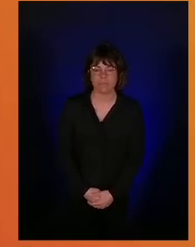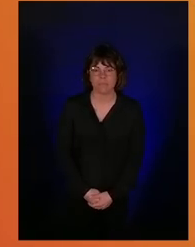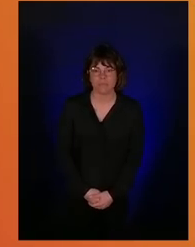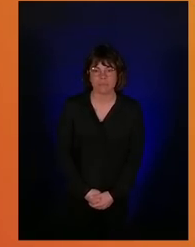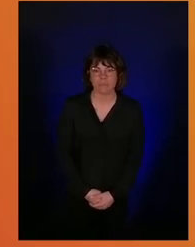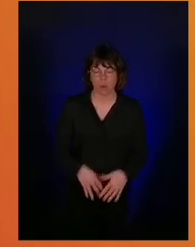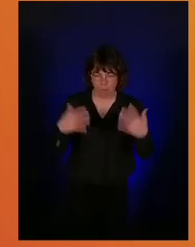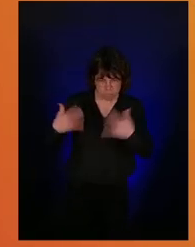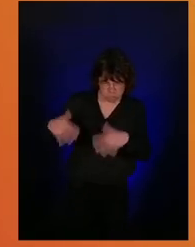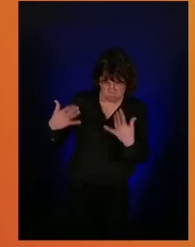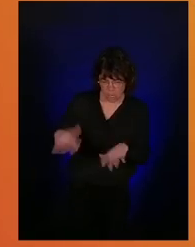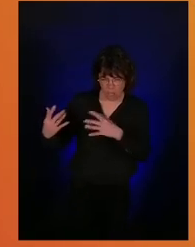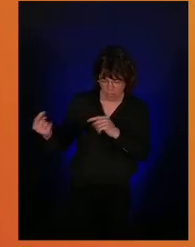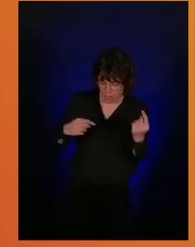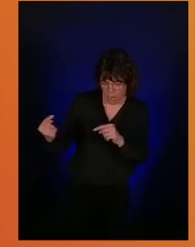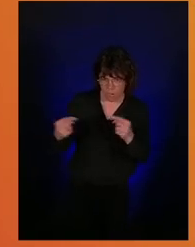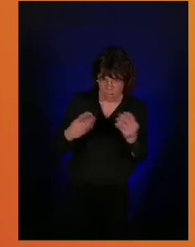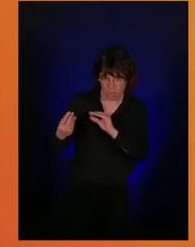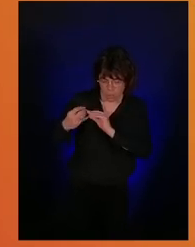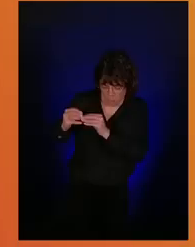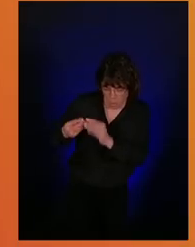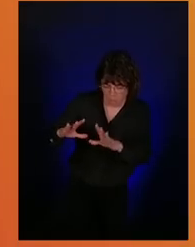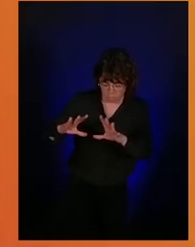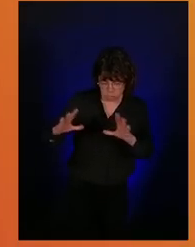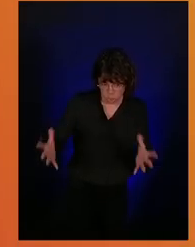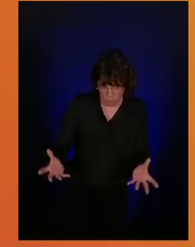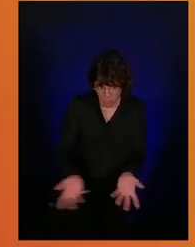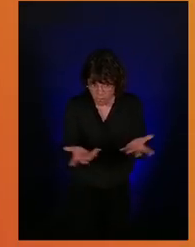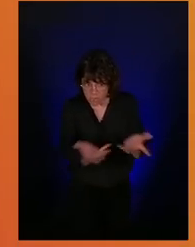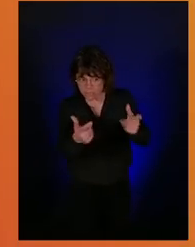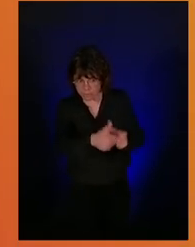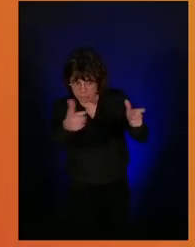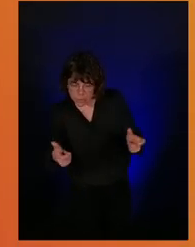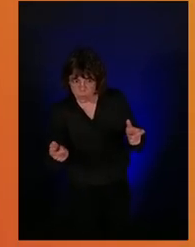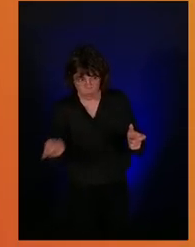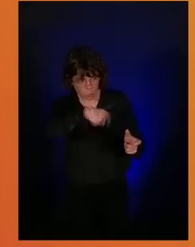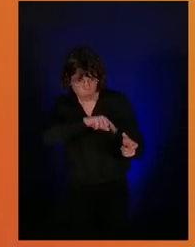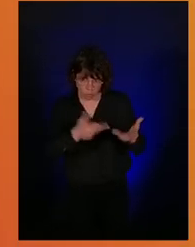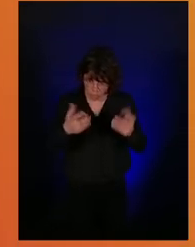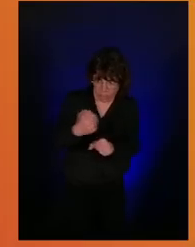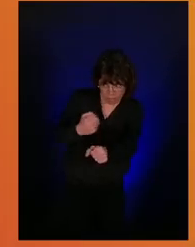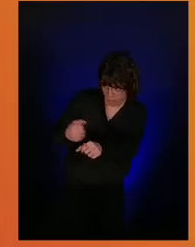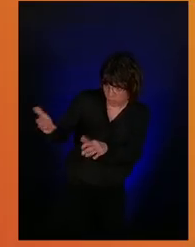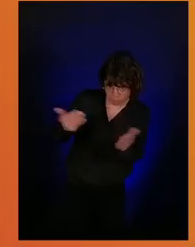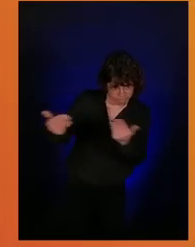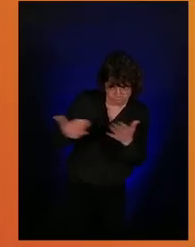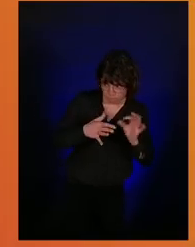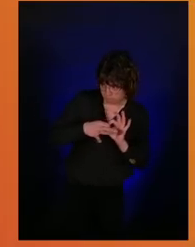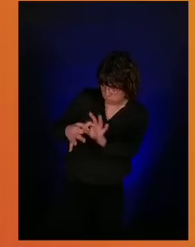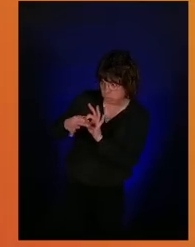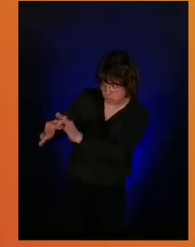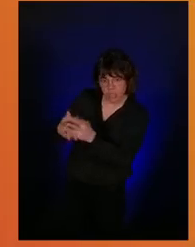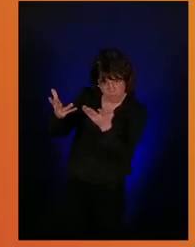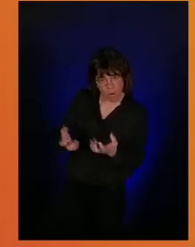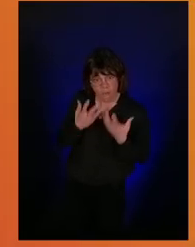On a eu tellement de défiance autour de la sauvegarde de la Chapelle d'Arblay qu'il a fallu qu'on s'associe à tous ceux qui voulaient bosser. Voilà ce qu'on a fait, on a travaillé avec tous ceux qui